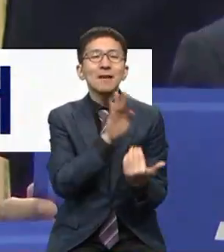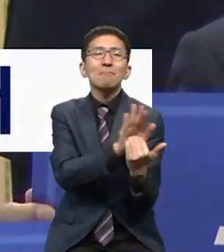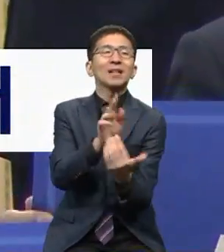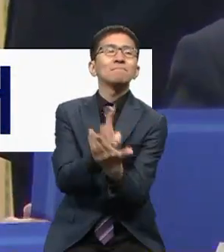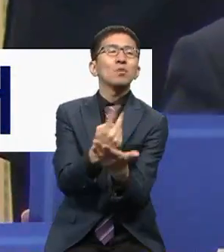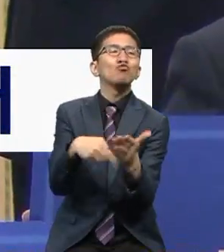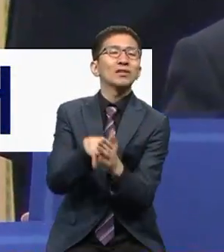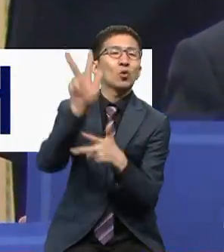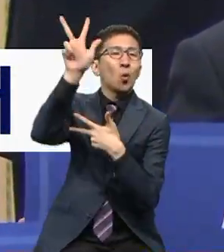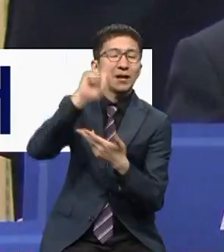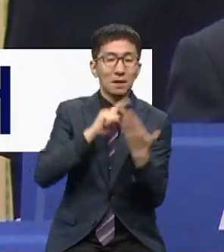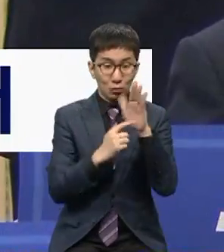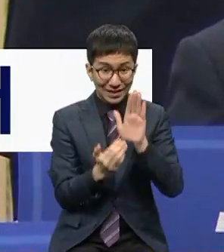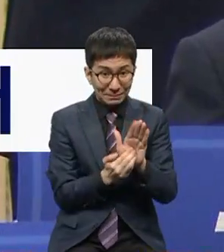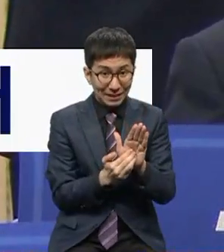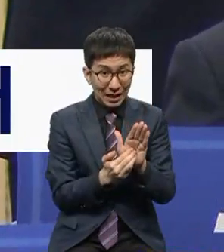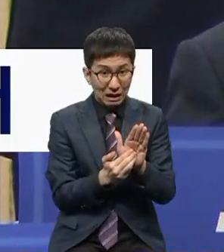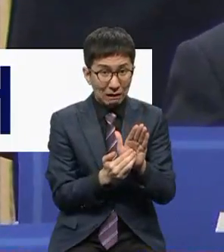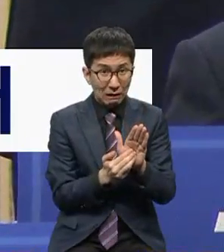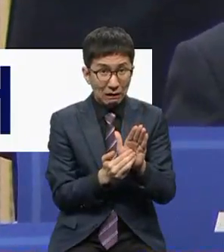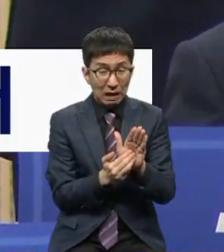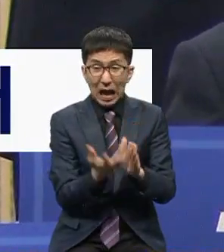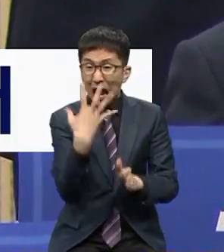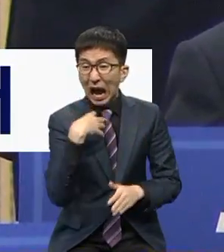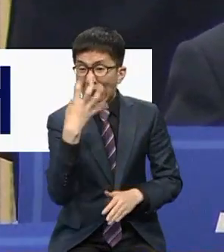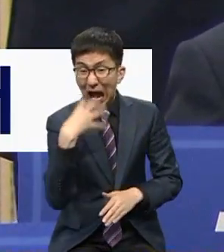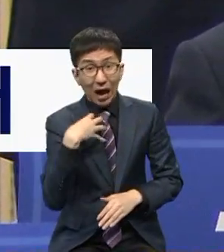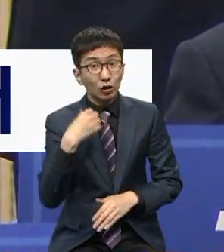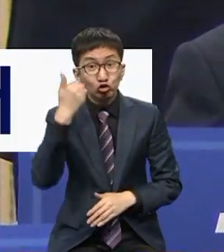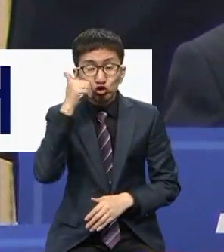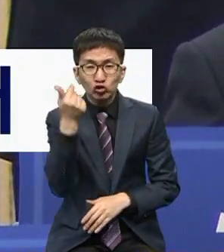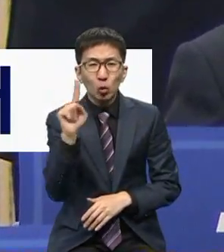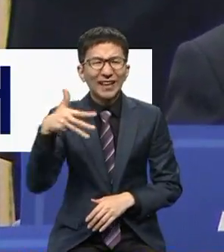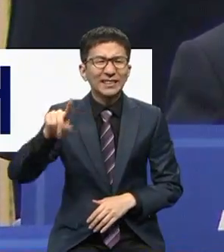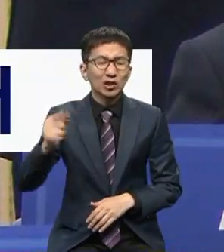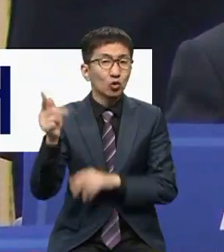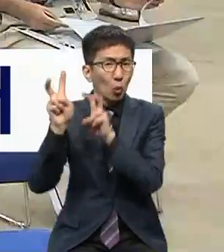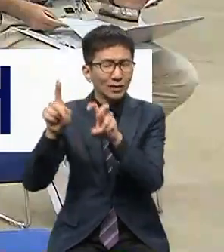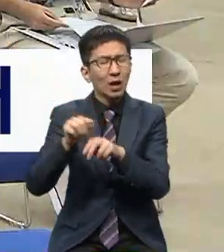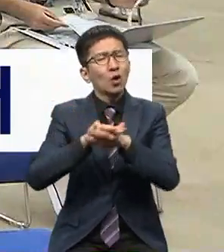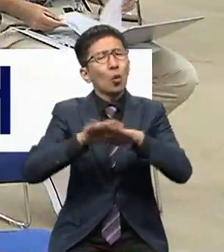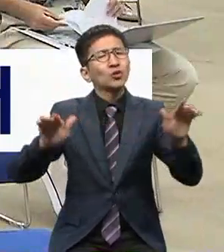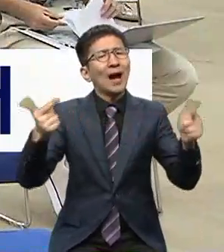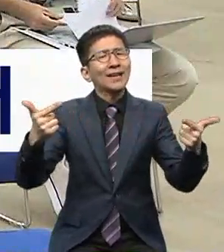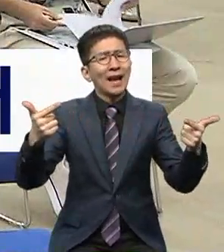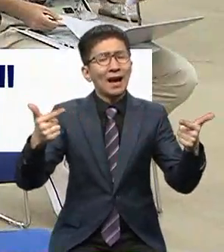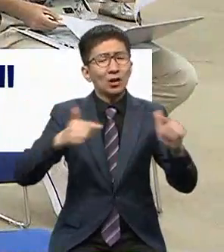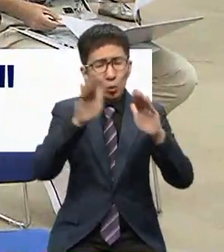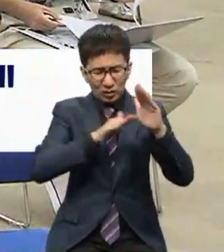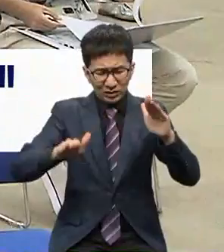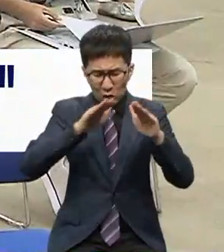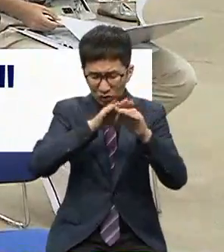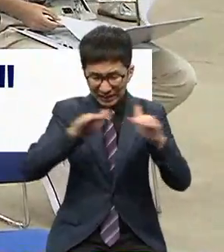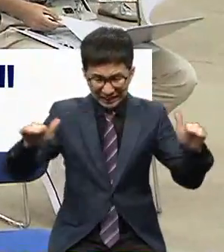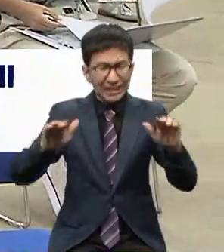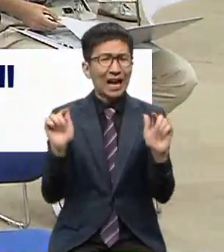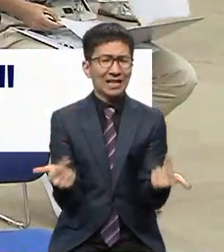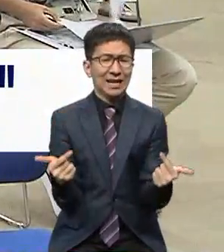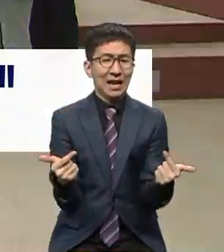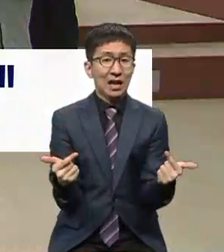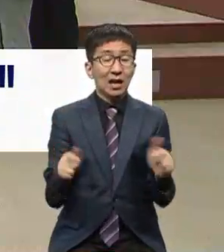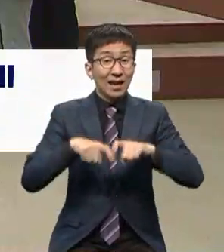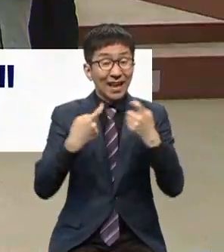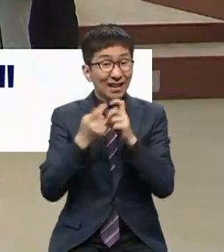압박했습니다. 수천억 원대 개발 이익을 거둔 화천대유 사태는 공정하지 않고 정의롭지도 않다며 민간 개발